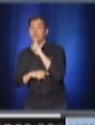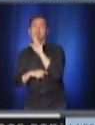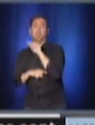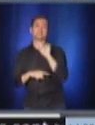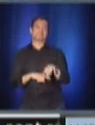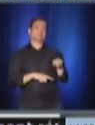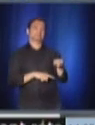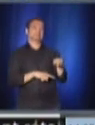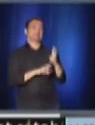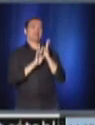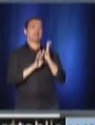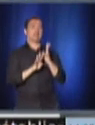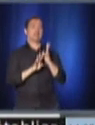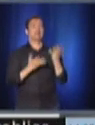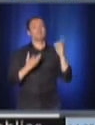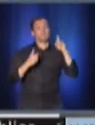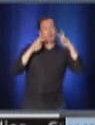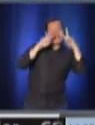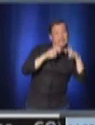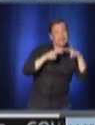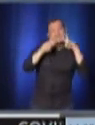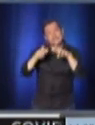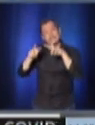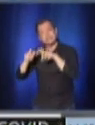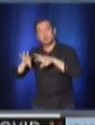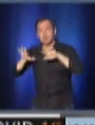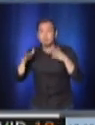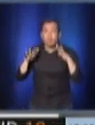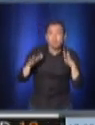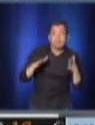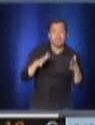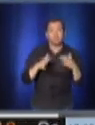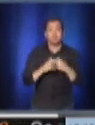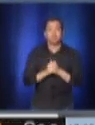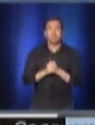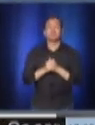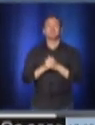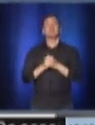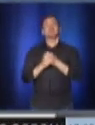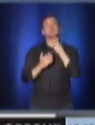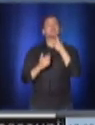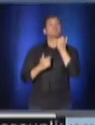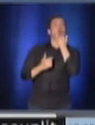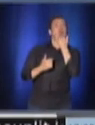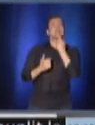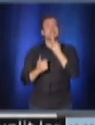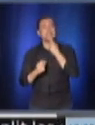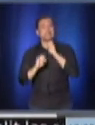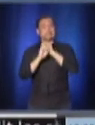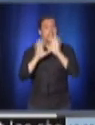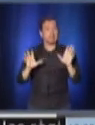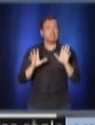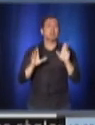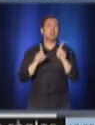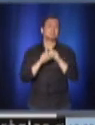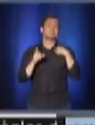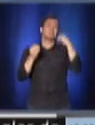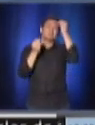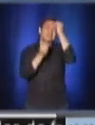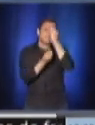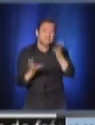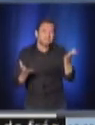l'analyse qui va être faite, les gens décideront s'il y a faute comme telle. Mais encore une fois, c'est pour ça que j'invite aussi quelque part. Vous savez,